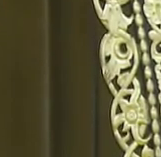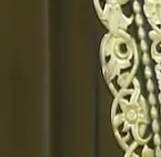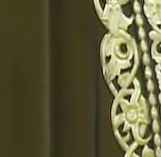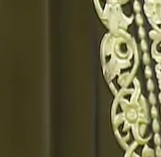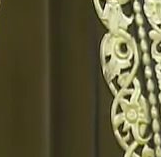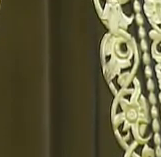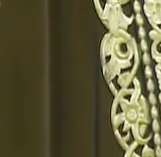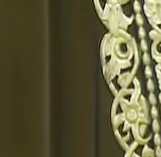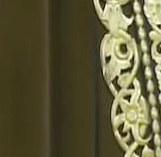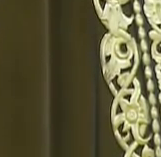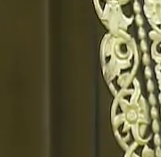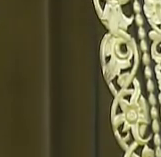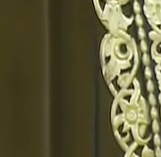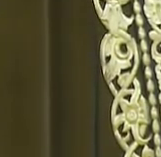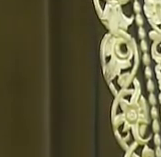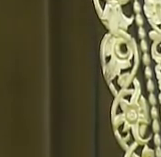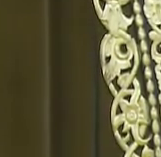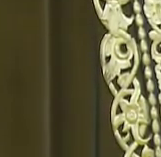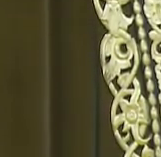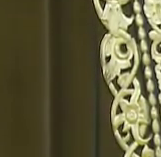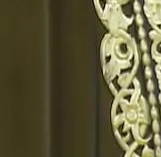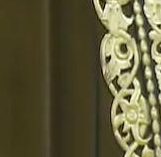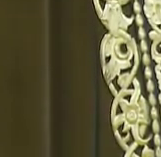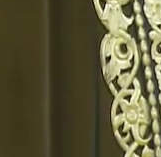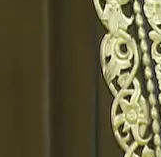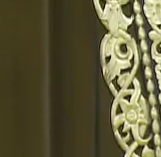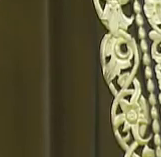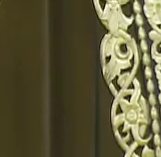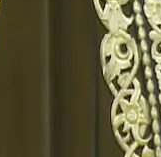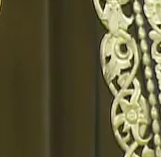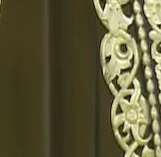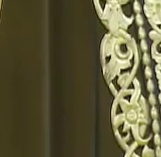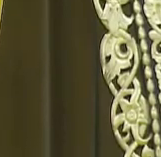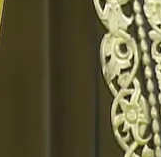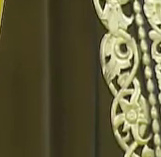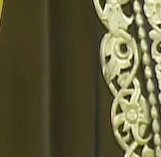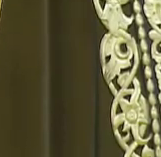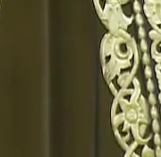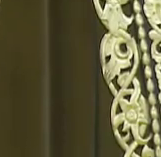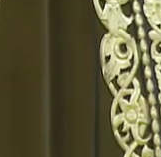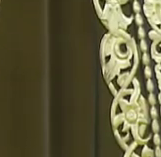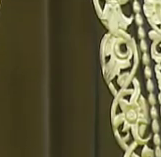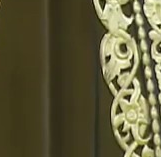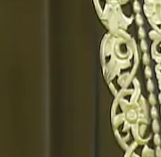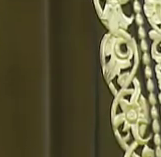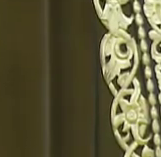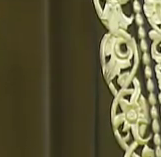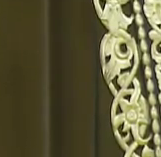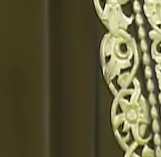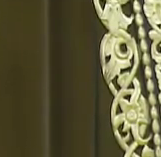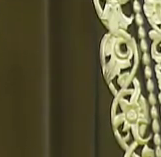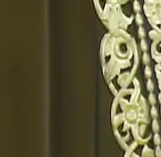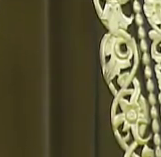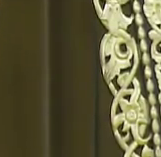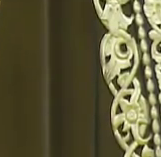mengikut undang-undang dan perlembagaan negara